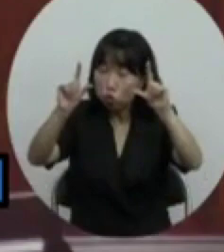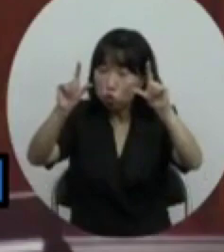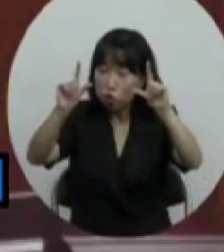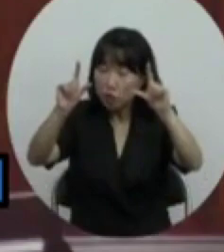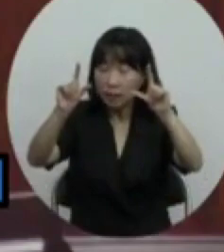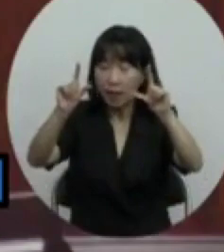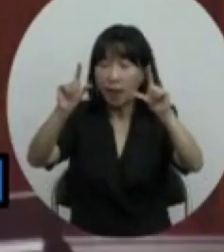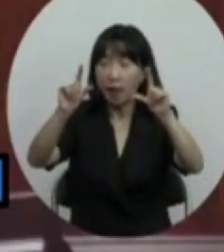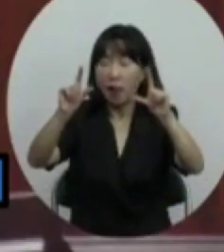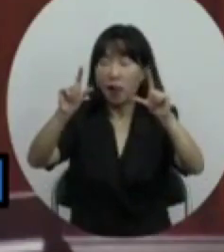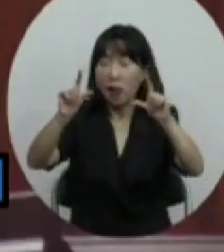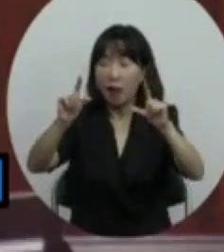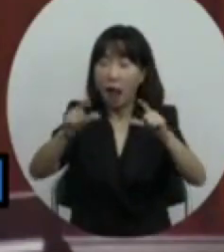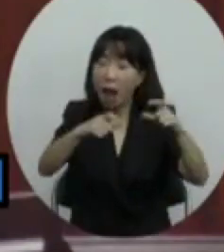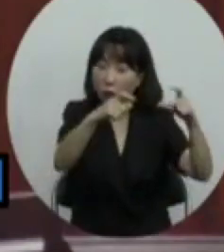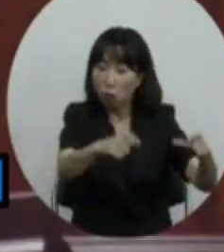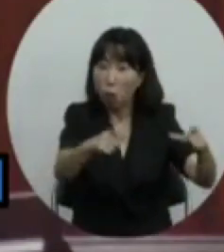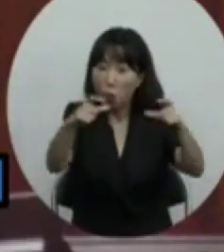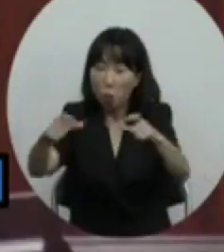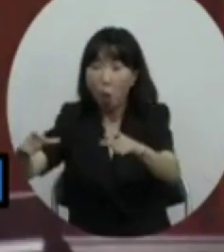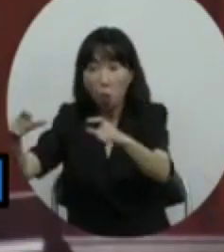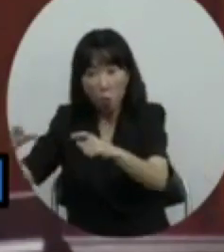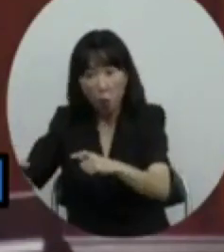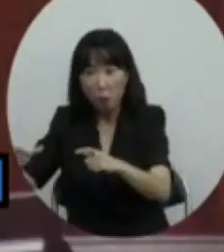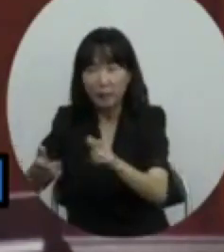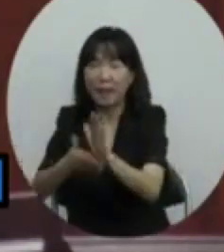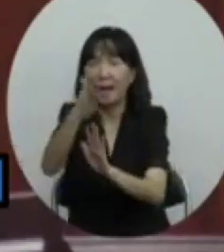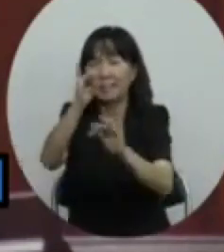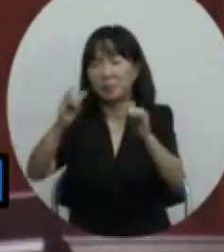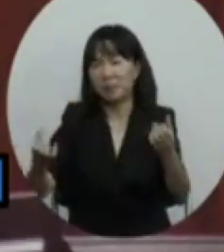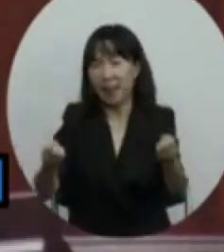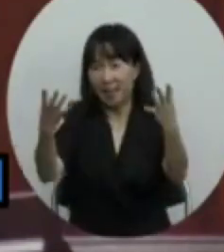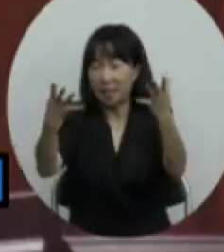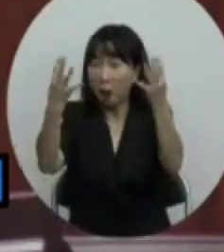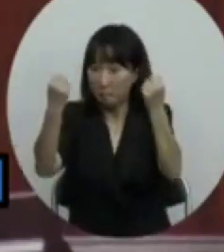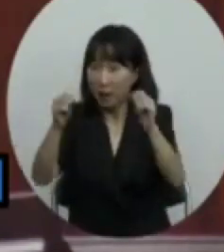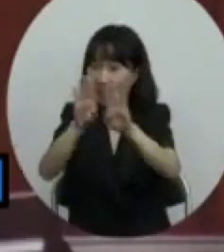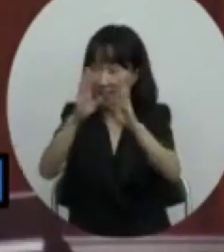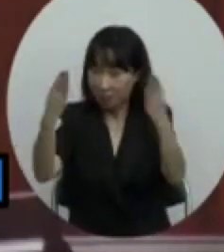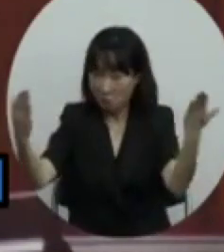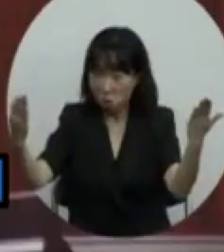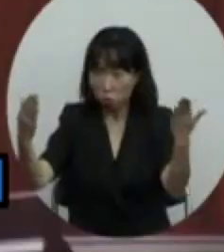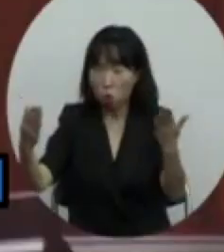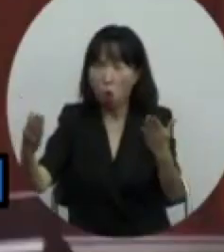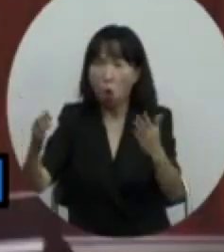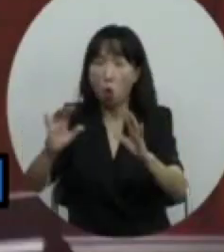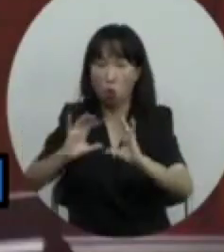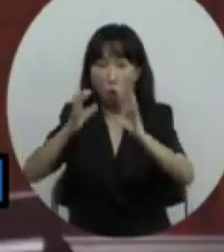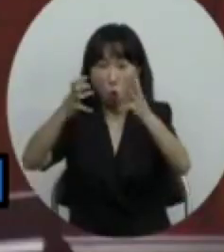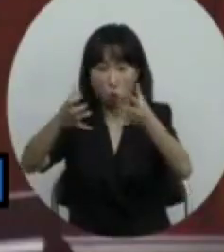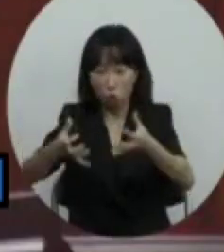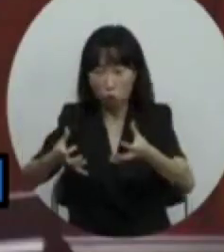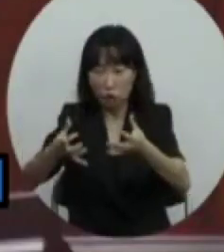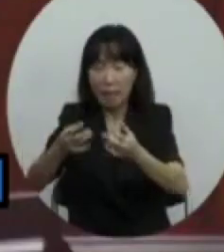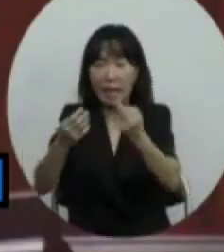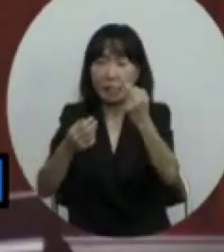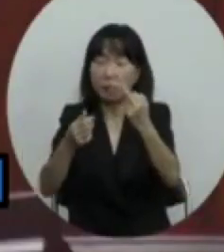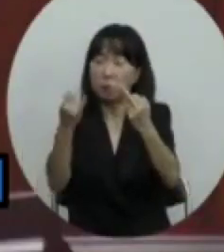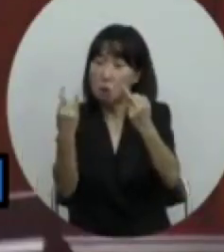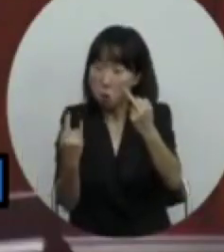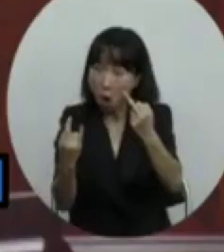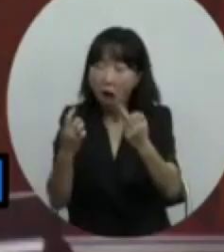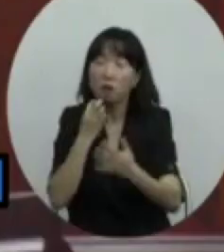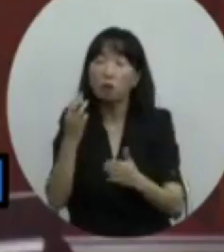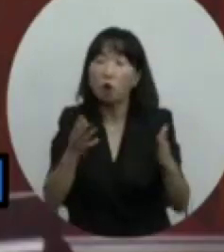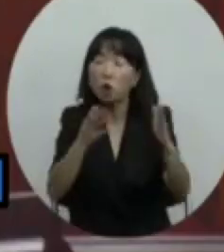읍면 동별 행사가 연이어 개최되며 국제적인 도자기 행사인 제12회